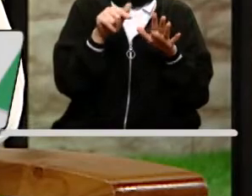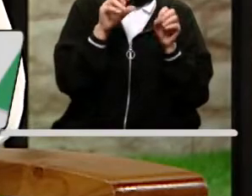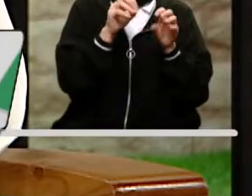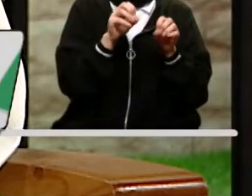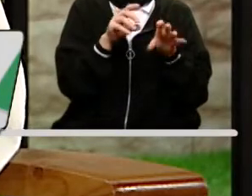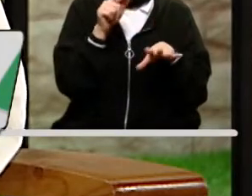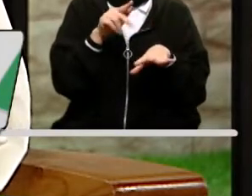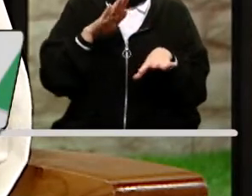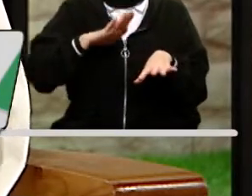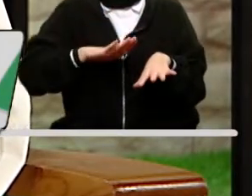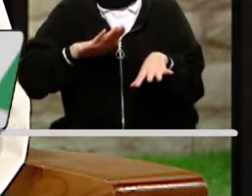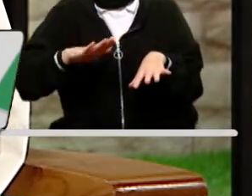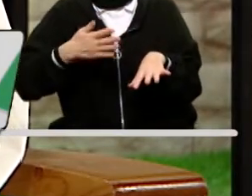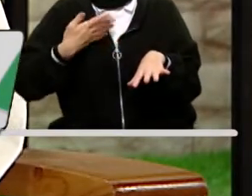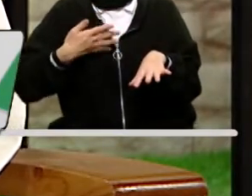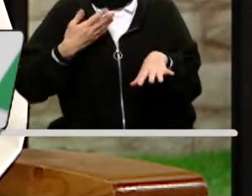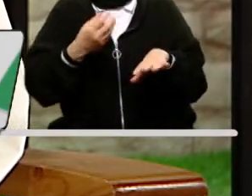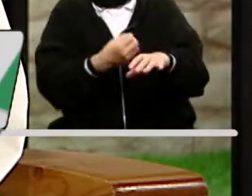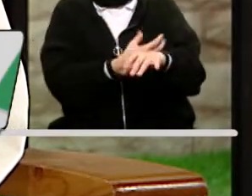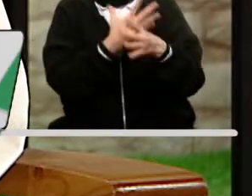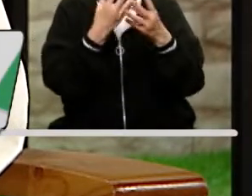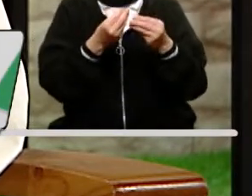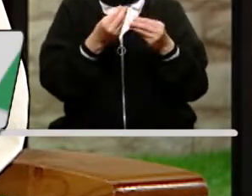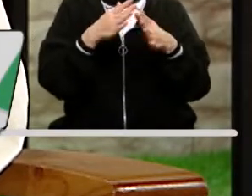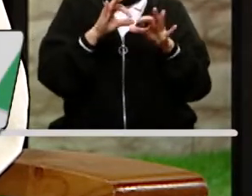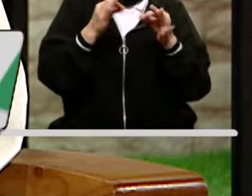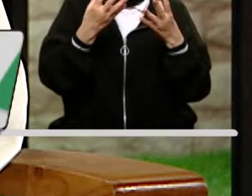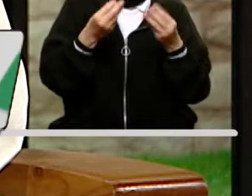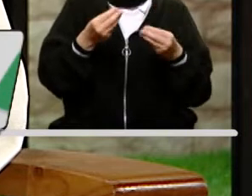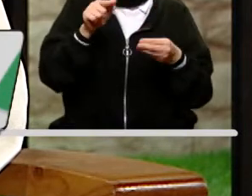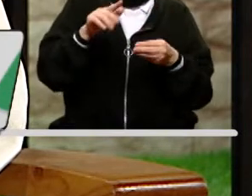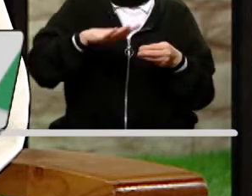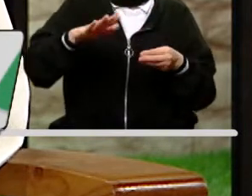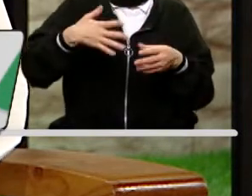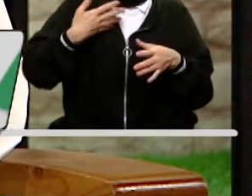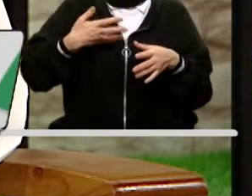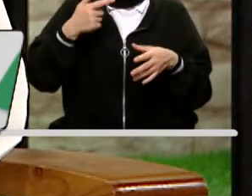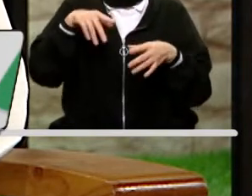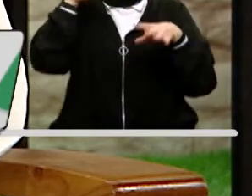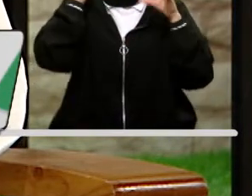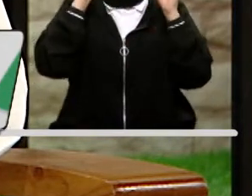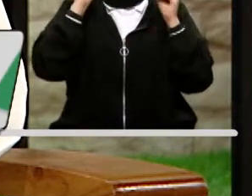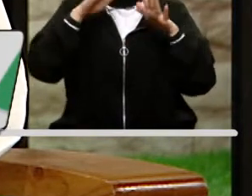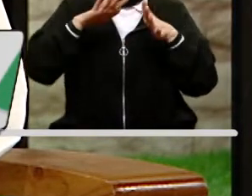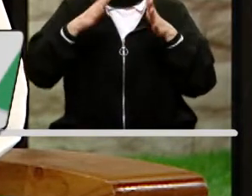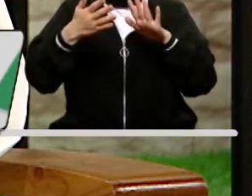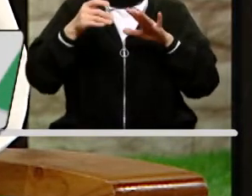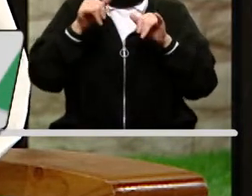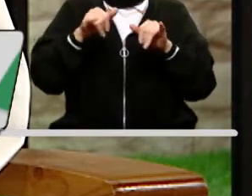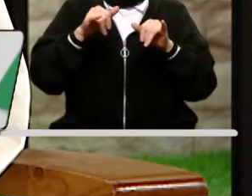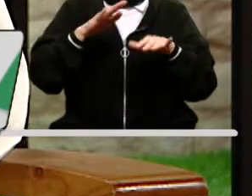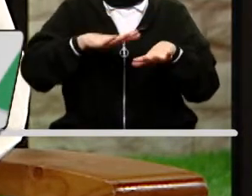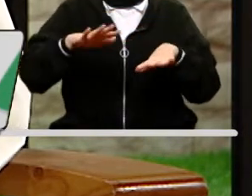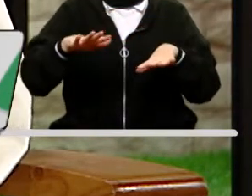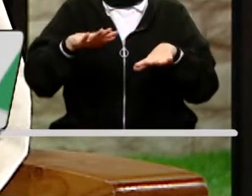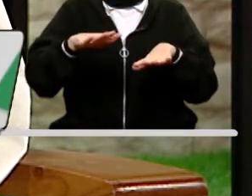duygusunu işte ne oldu çocuk merak etti. Bir deneyimledi. Aslında çocuk öğrendi orada. Ya da aynı şekilde çocuklarımız da işte her anne